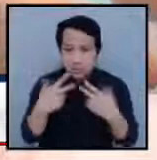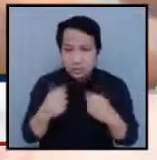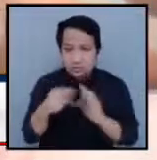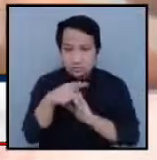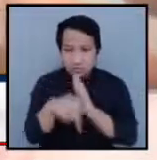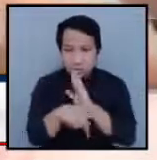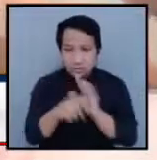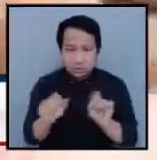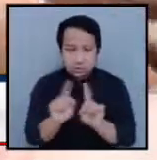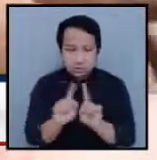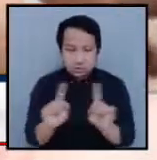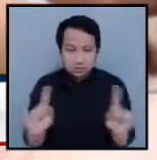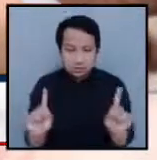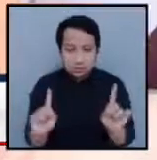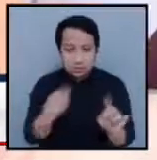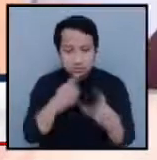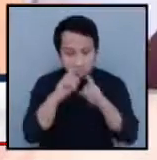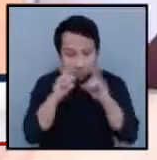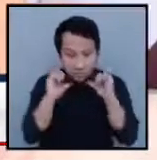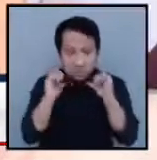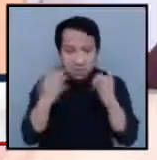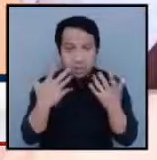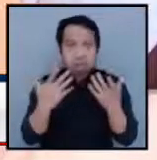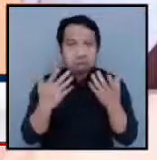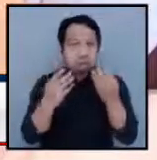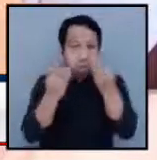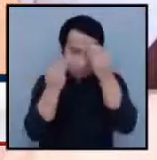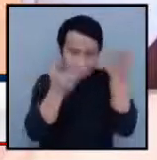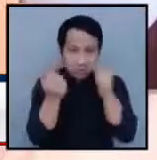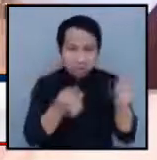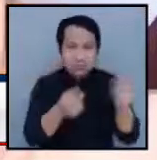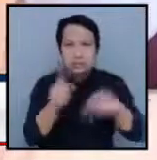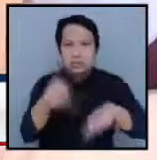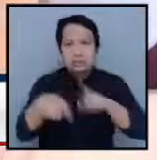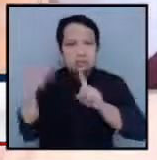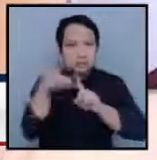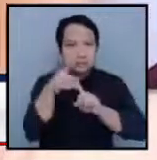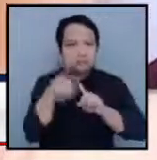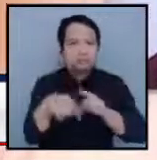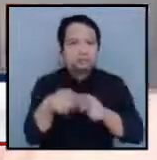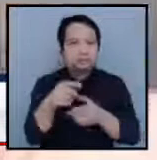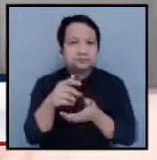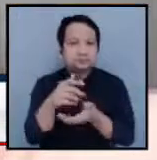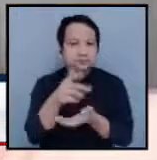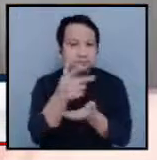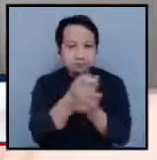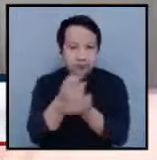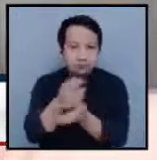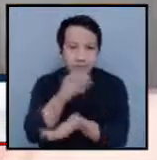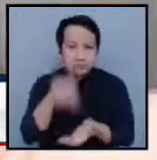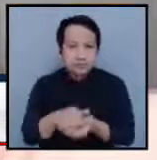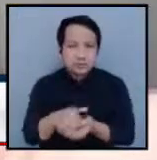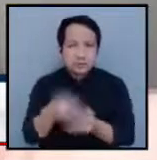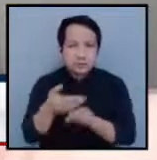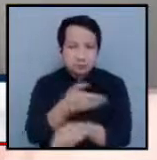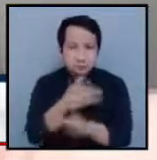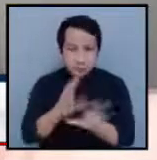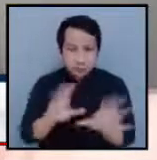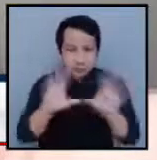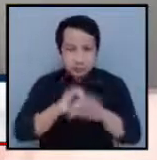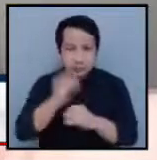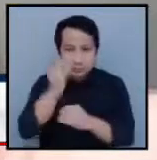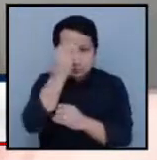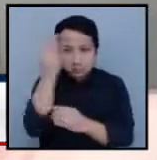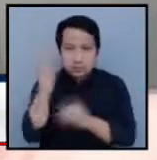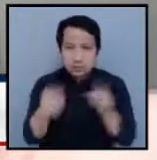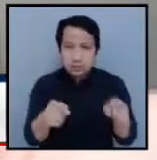mahawa sa mga vaccination centers. Okay, bago po tayo magtapos, ano po ang inyong